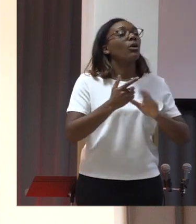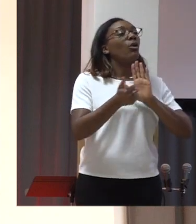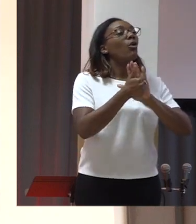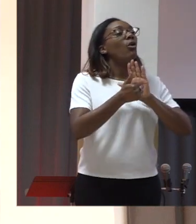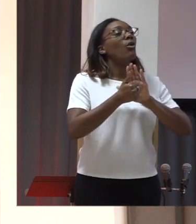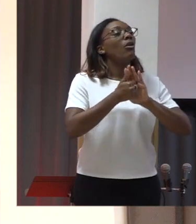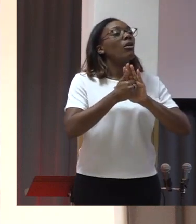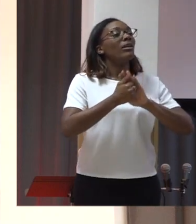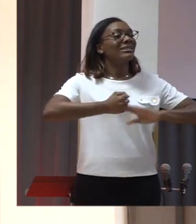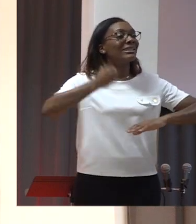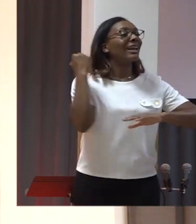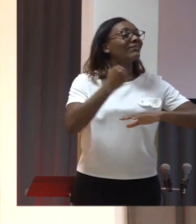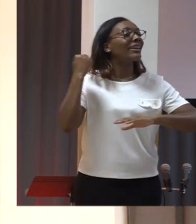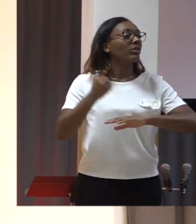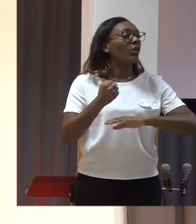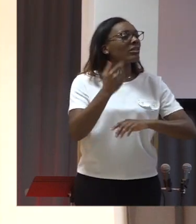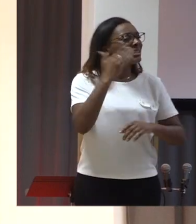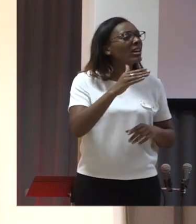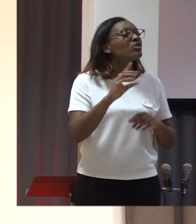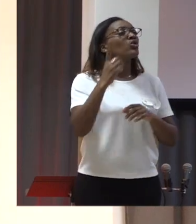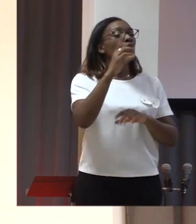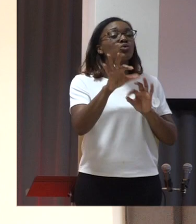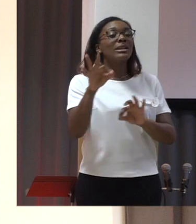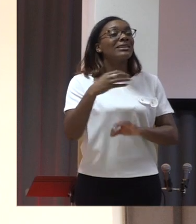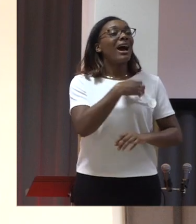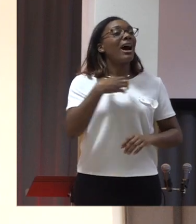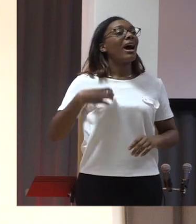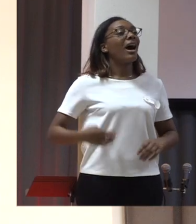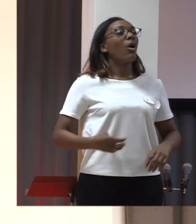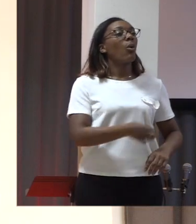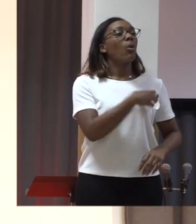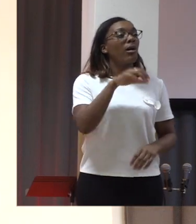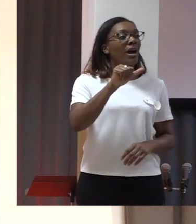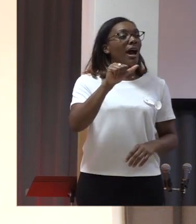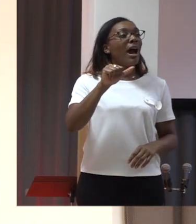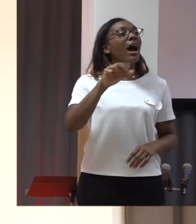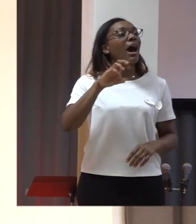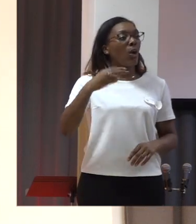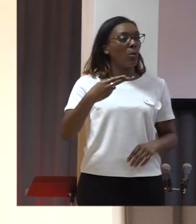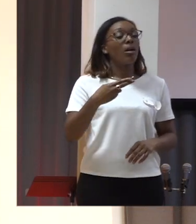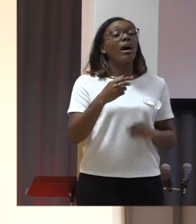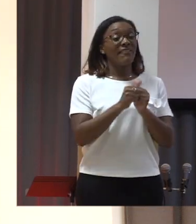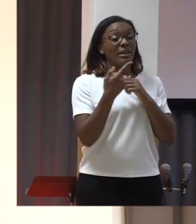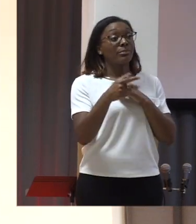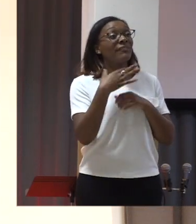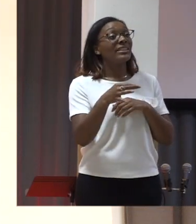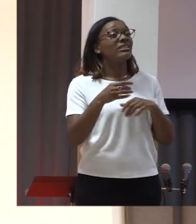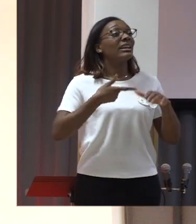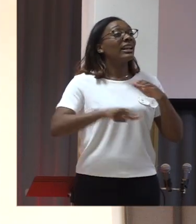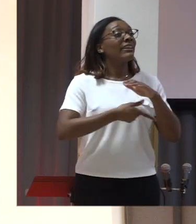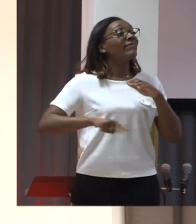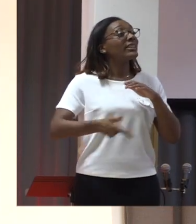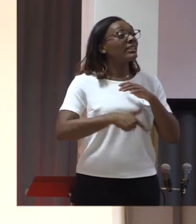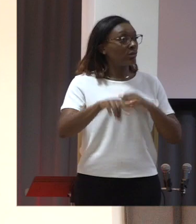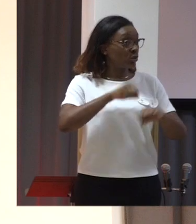choisi Aaron et ses enfants pour être dans le service. Et que c'était une loi perpétuelle